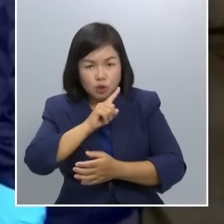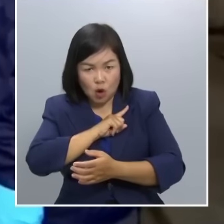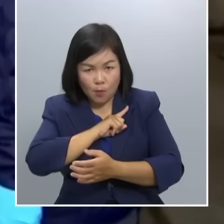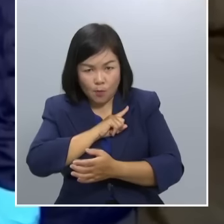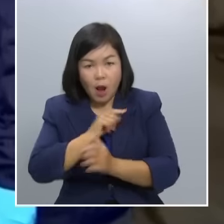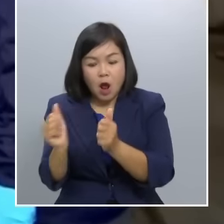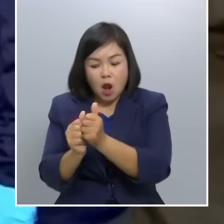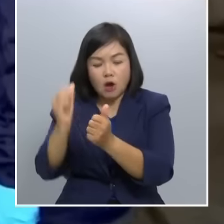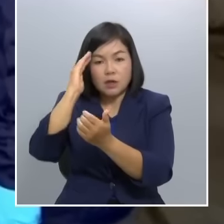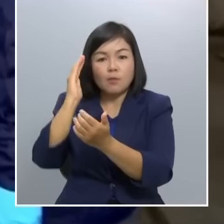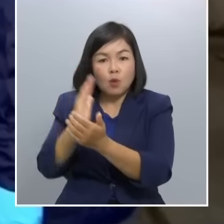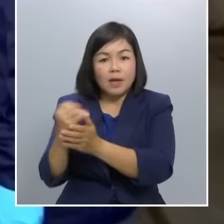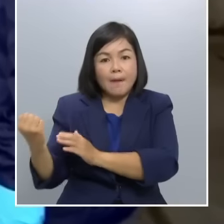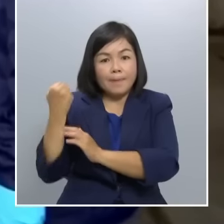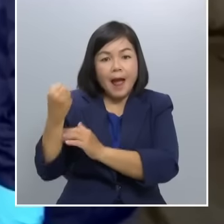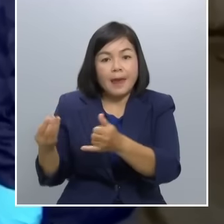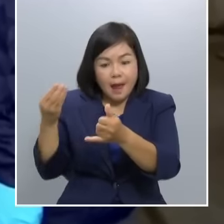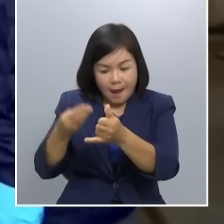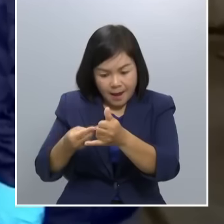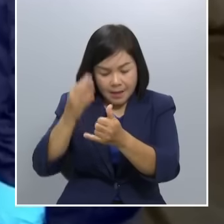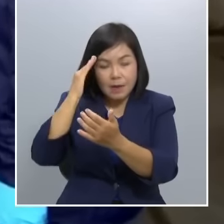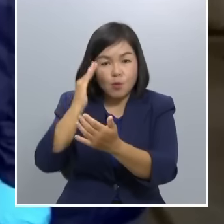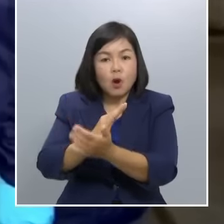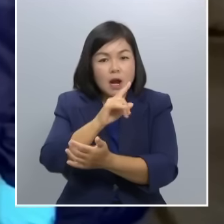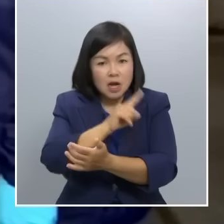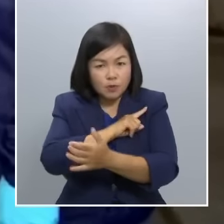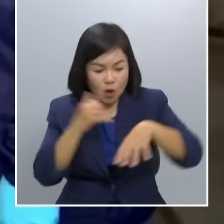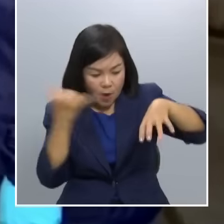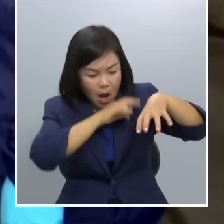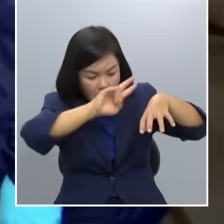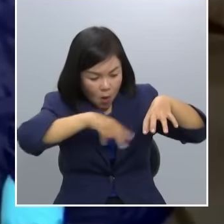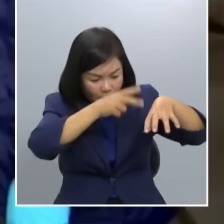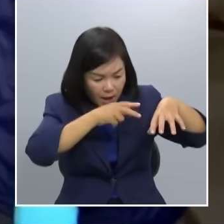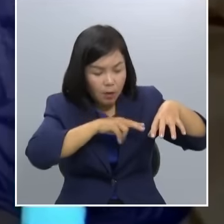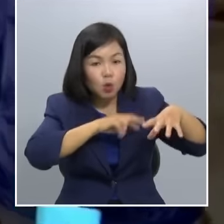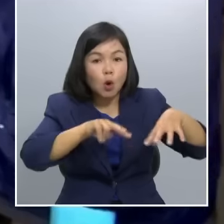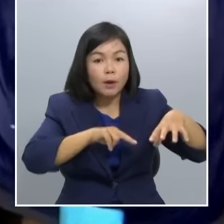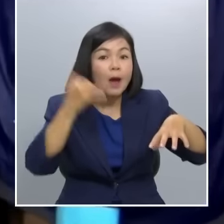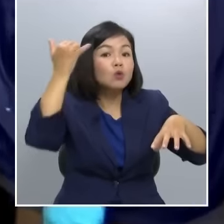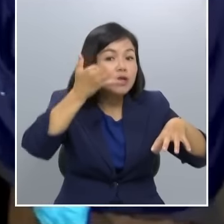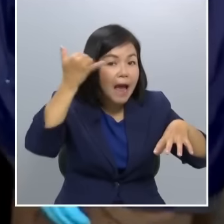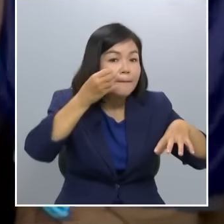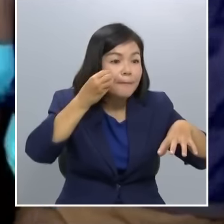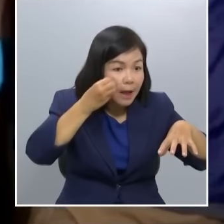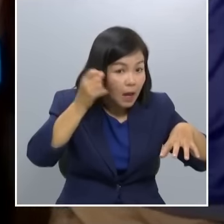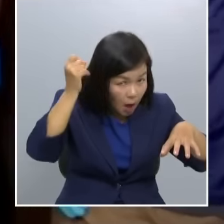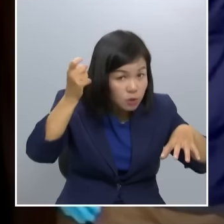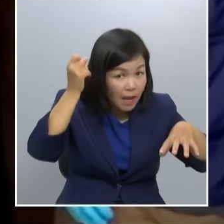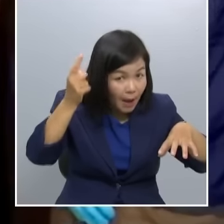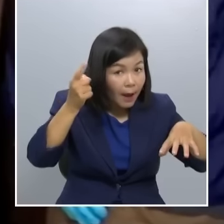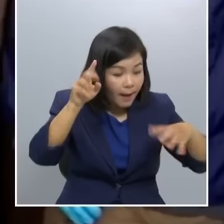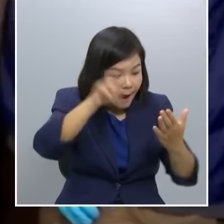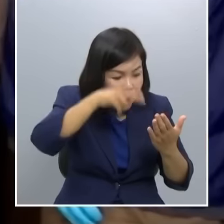ผู้กำกับสืบสวนนะครับรองผู้กำกับสอบสวนแล้วก็ค้อมพวกนะครับยายยายเข้าใจยยายเข้าใจในหมายค้น